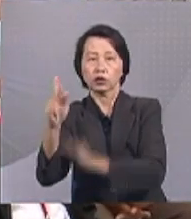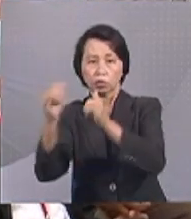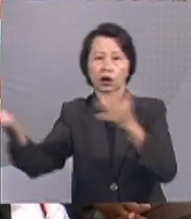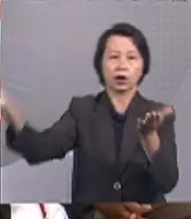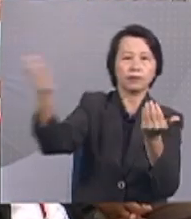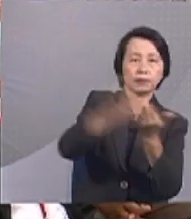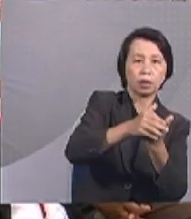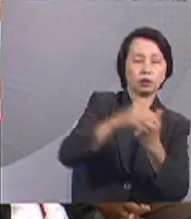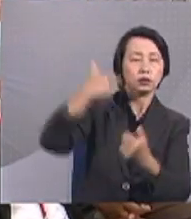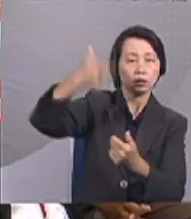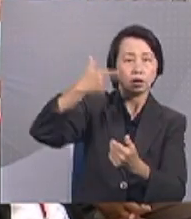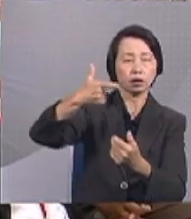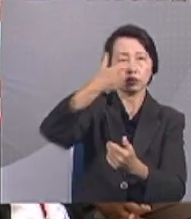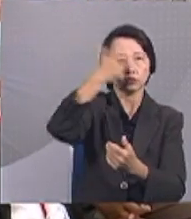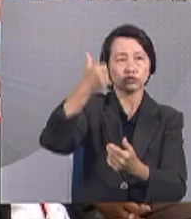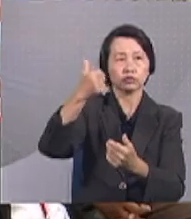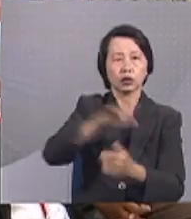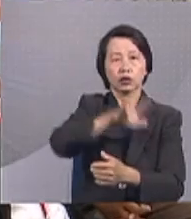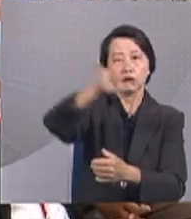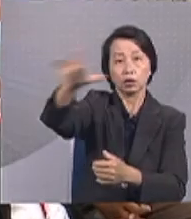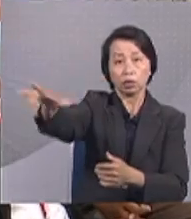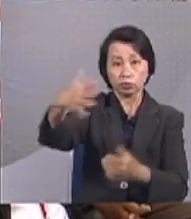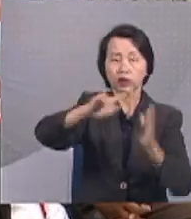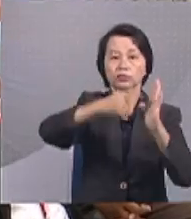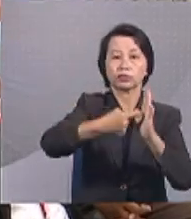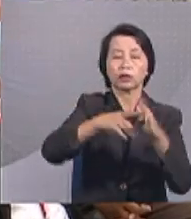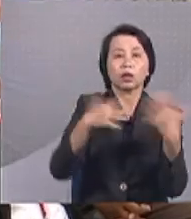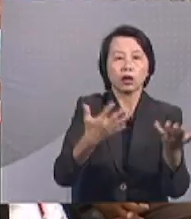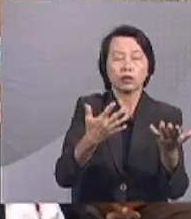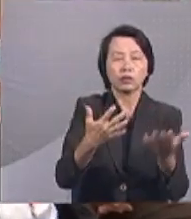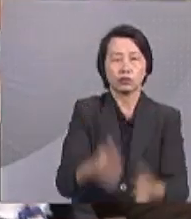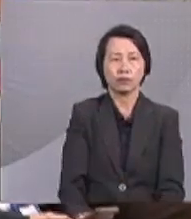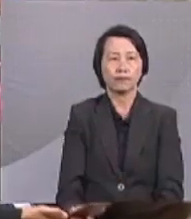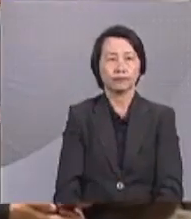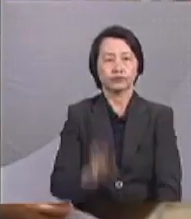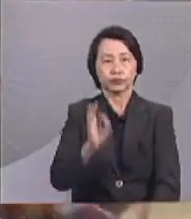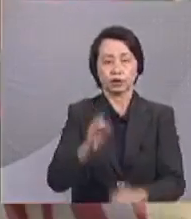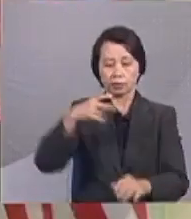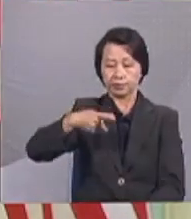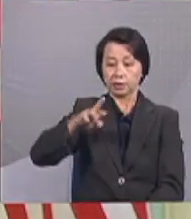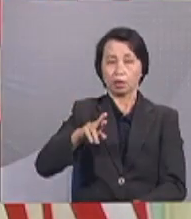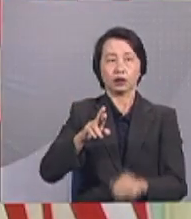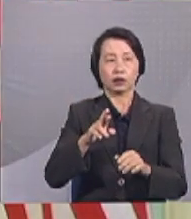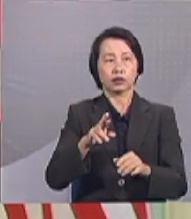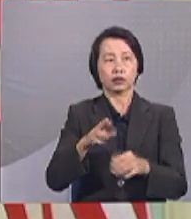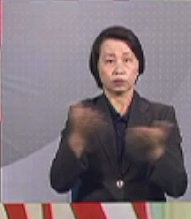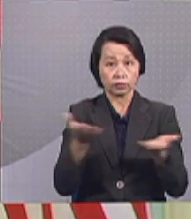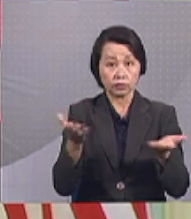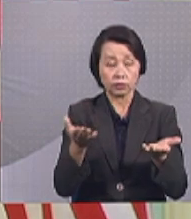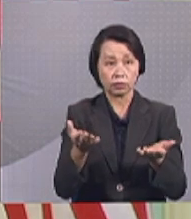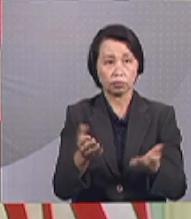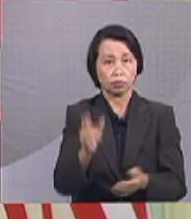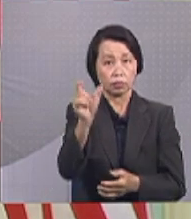nak pulang semula ke London sekarang berikutan penerbangan sudah dimulakan? Dia PR yang berada di sini.